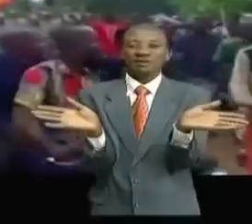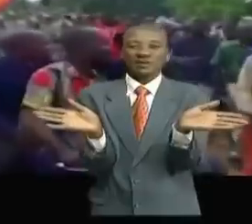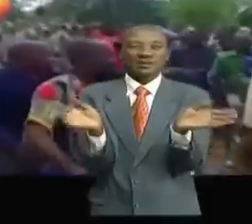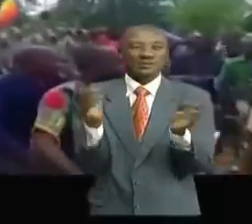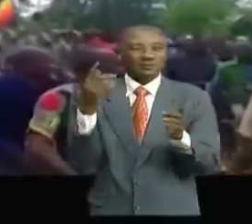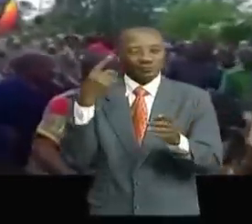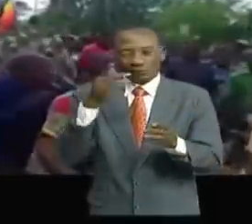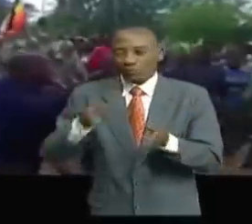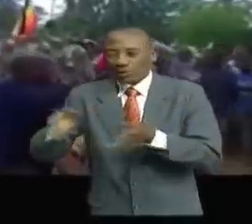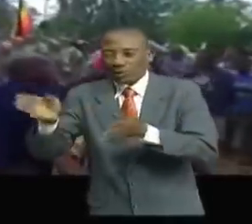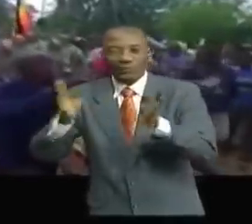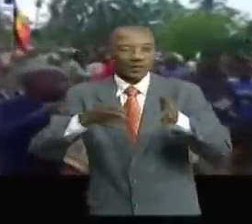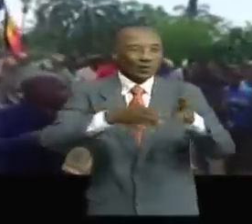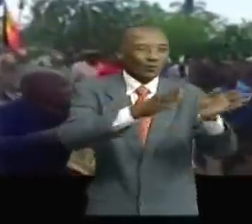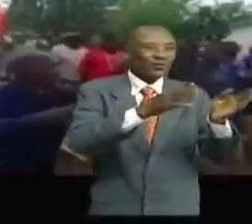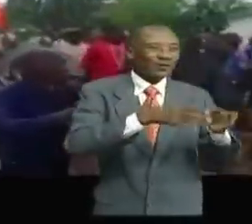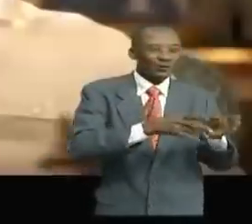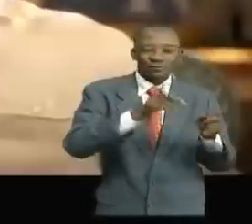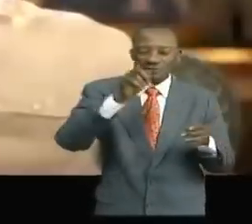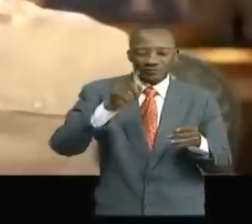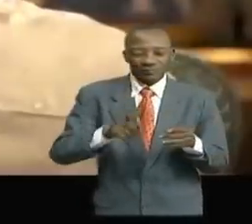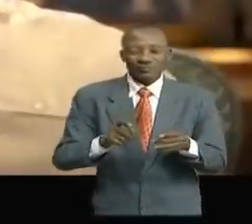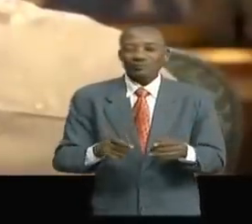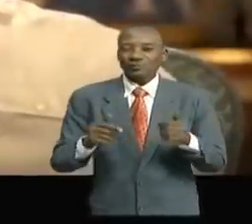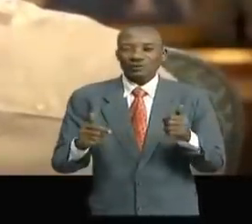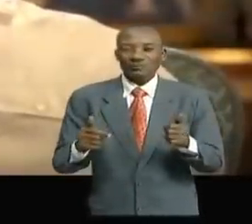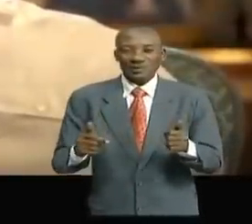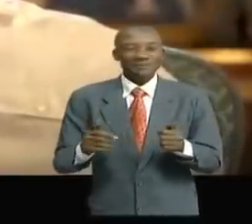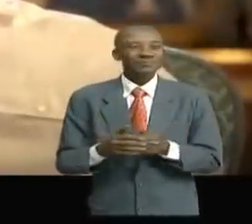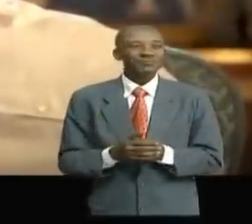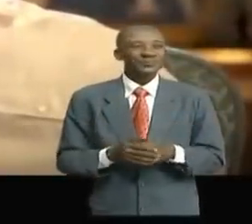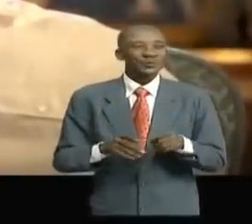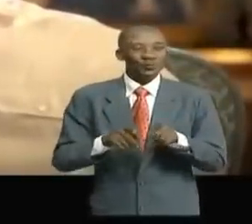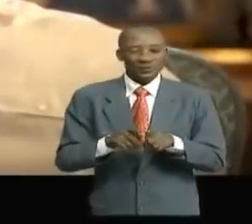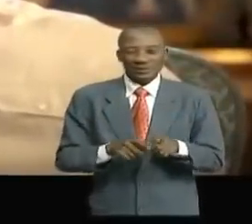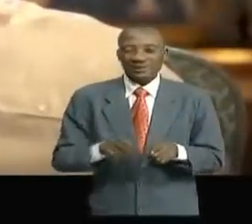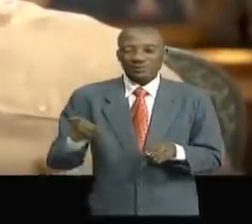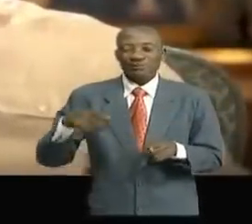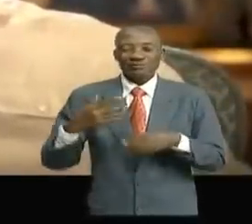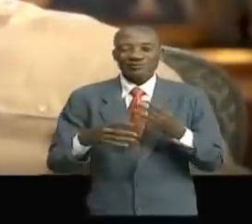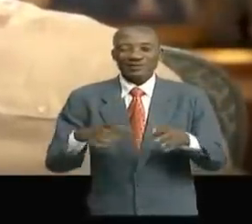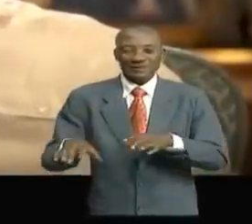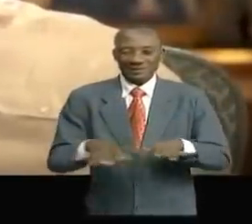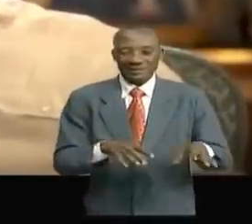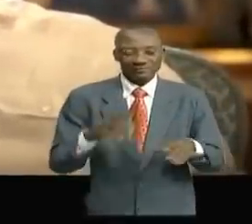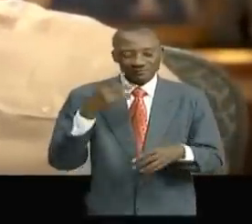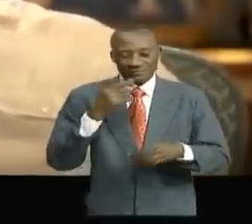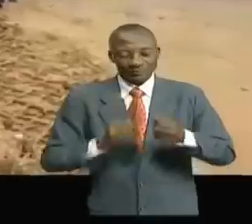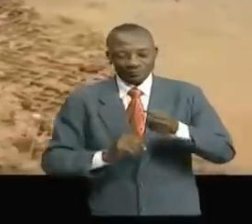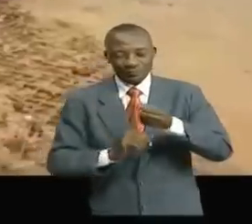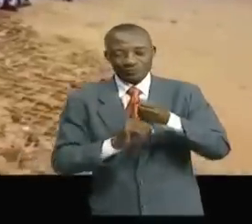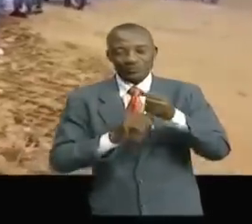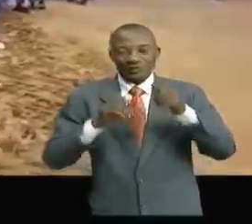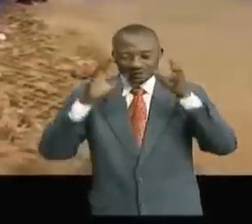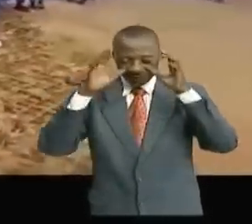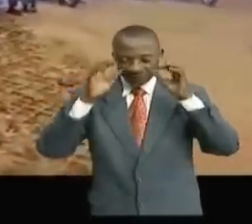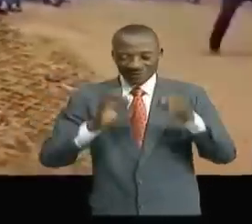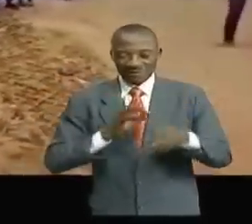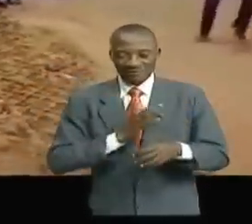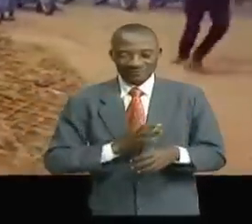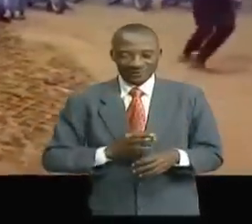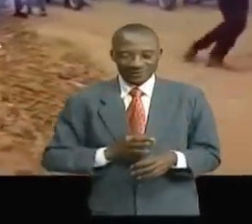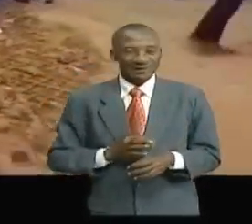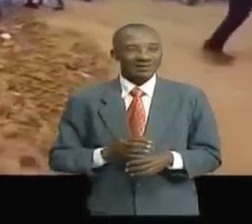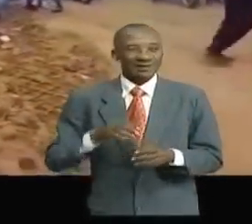de grand esprit qui fait ses œuvres pour soutenir le président de la République, Félix-Antoine Tshisekedi Chilombo, surtout dans le projet de développement